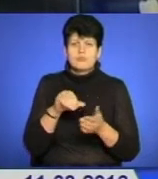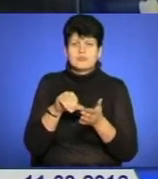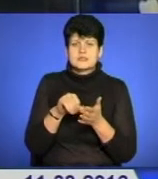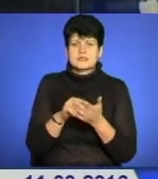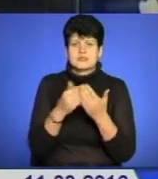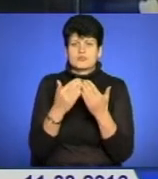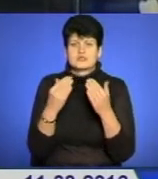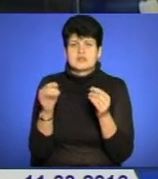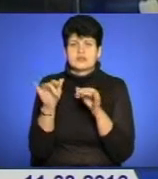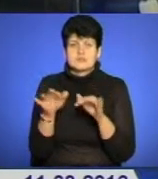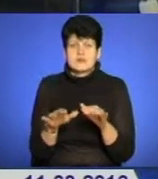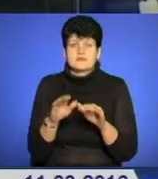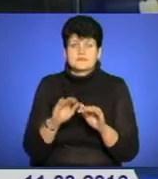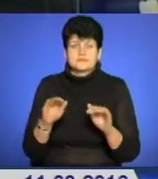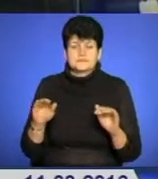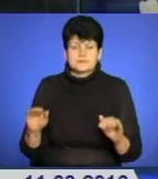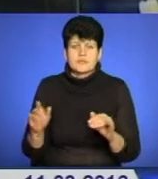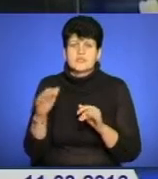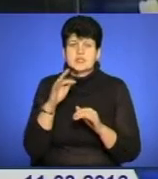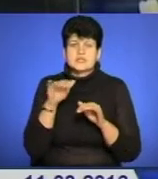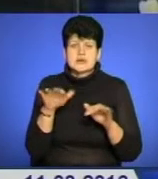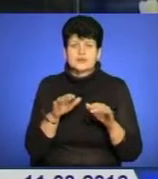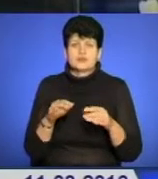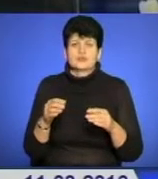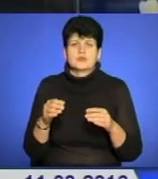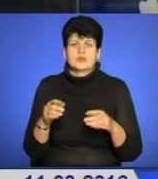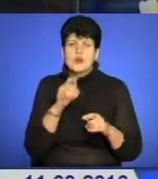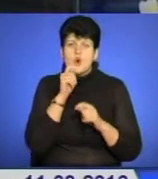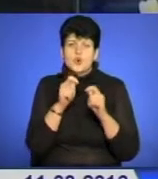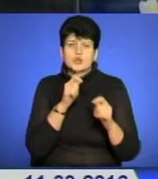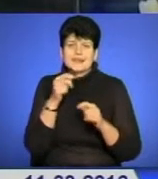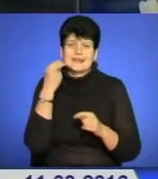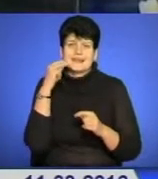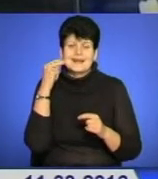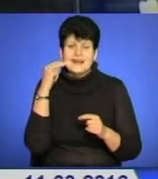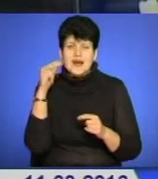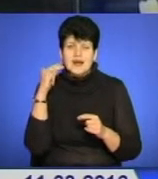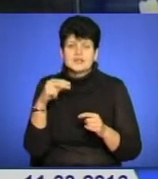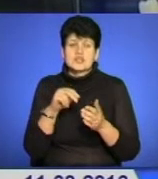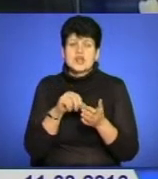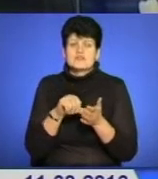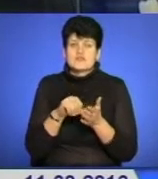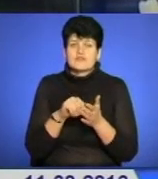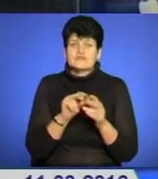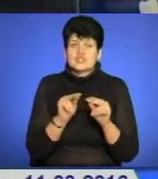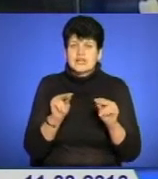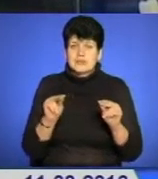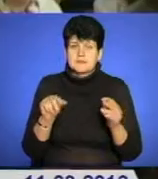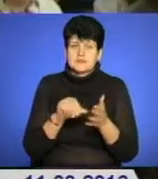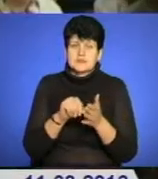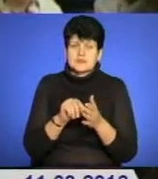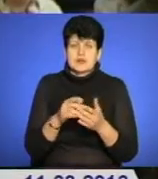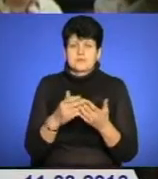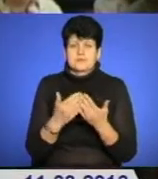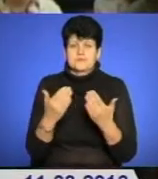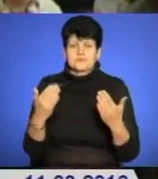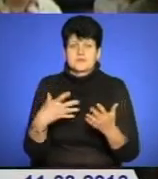серед учнівської молоді. Під час заходу нагородили кращих, а школярі та педагоги представляли експонати своїх музеїв.